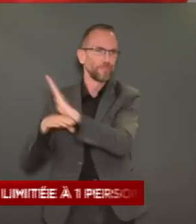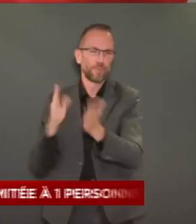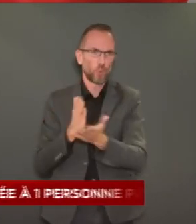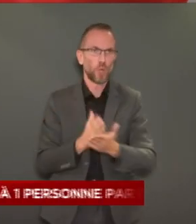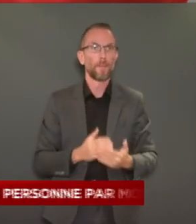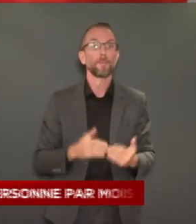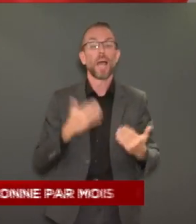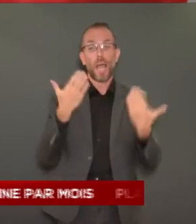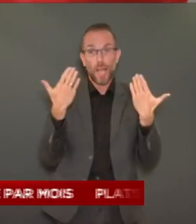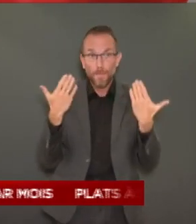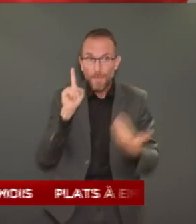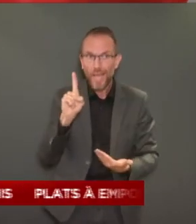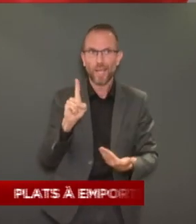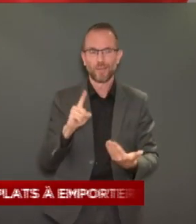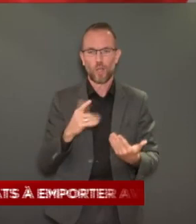de pouvoir